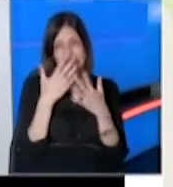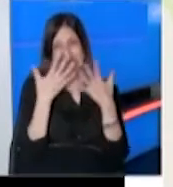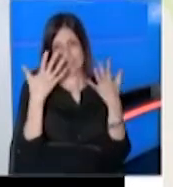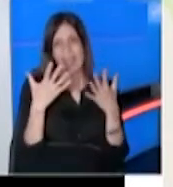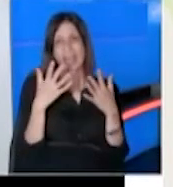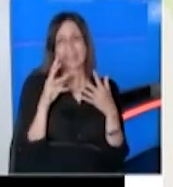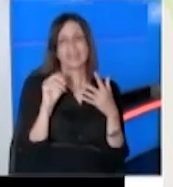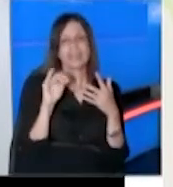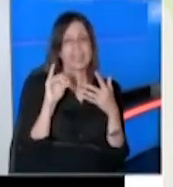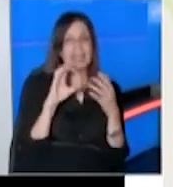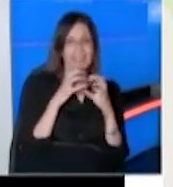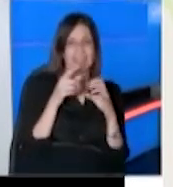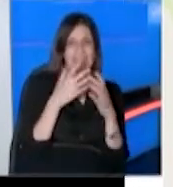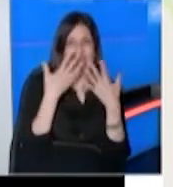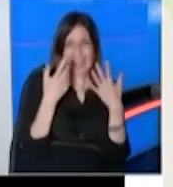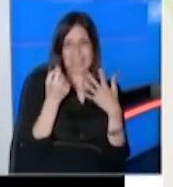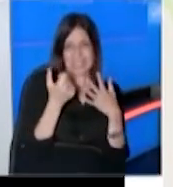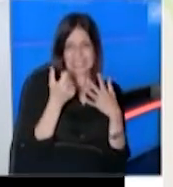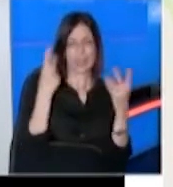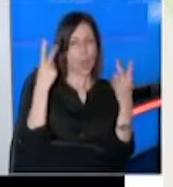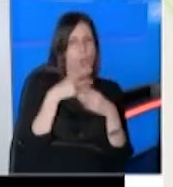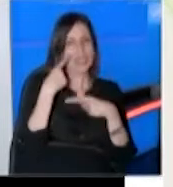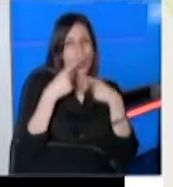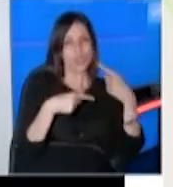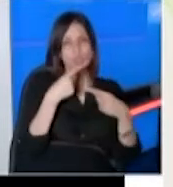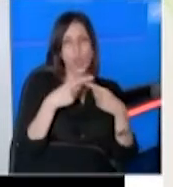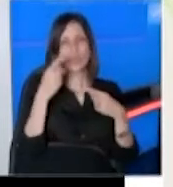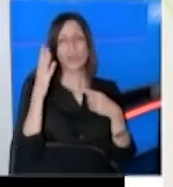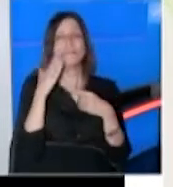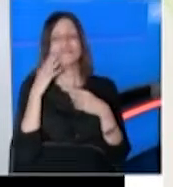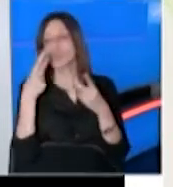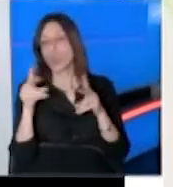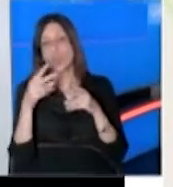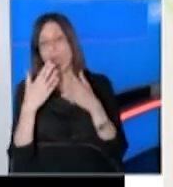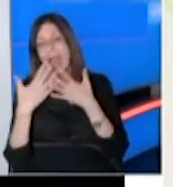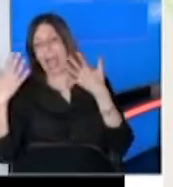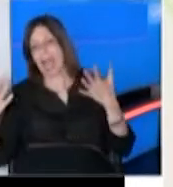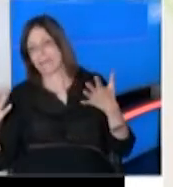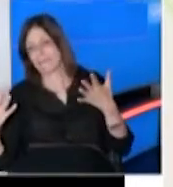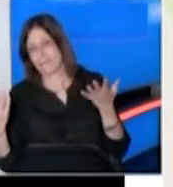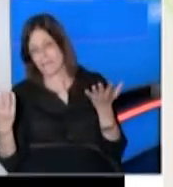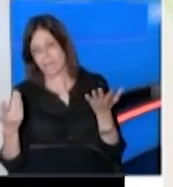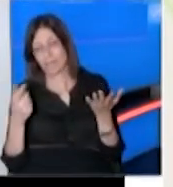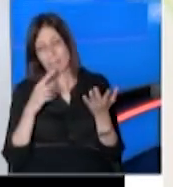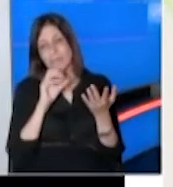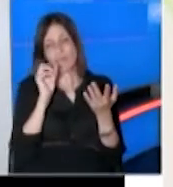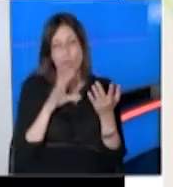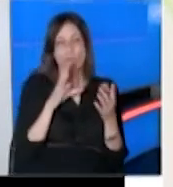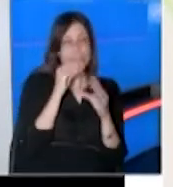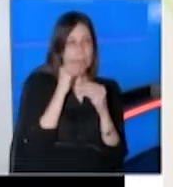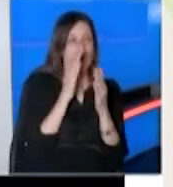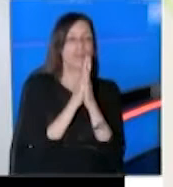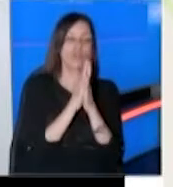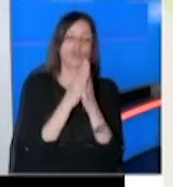דוד גדלה קצת, בחוזה לדורות, בית שעה לא תוכל להרחיב את המערבה. עכשיו, הם יבואו וידברו